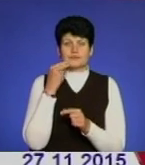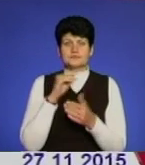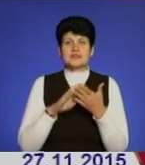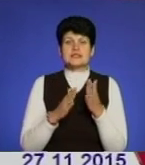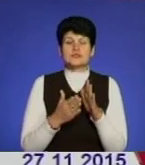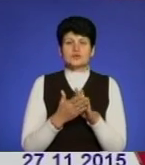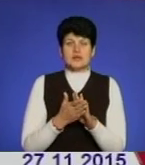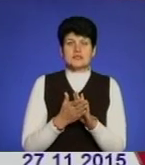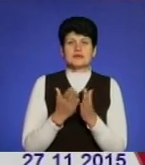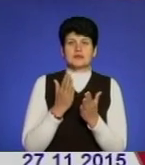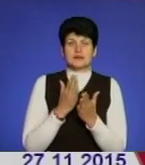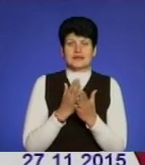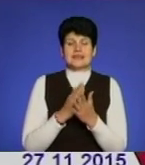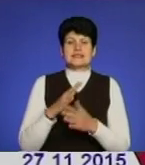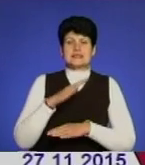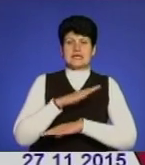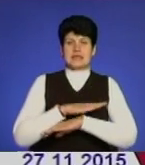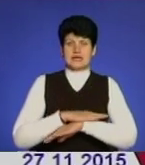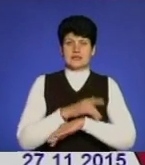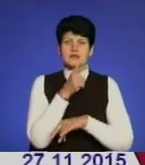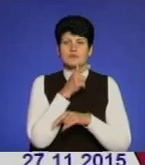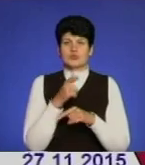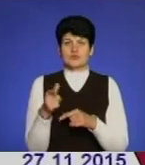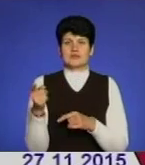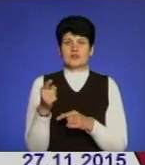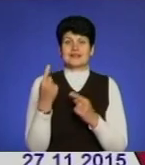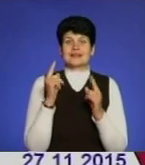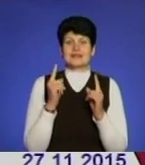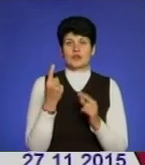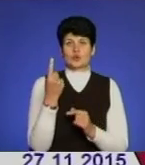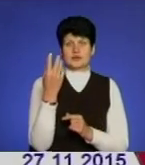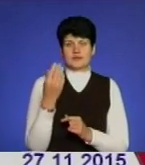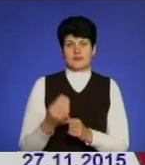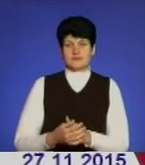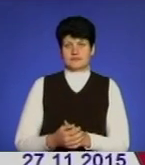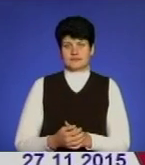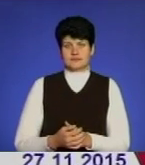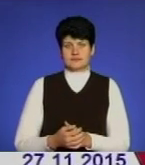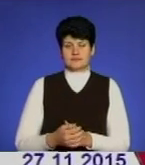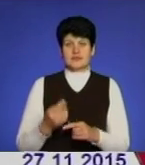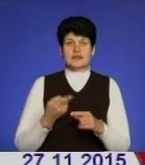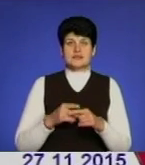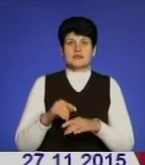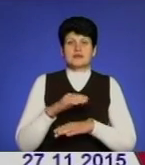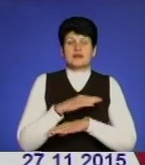ситуацію якраз і покликані заняття, які тривали в Тернополі тільки один день. Дане заняття